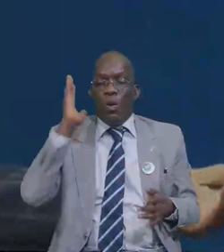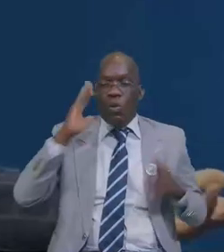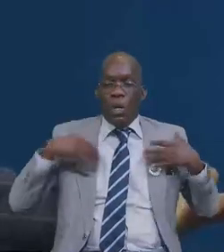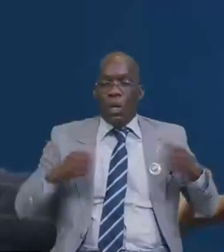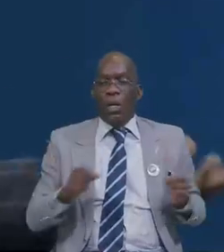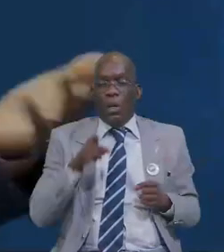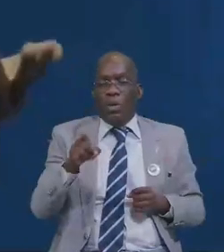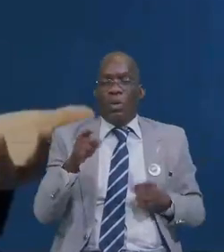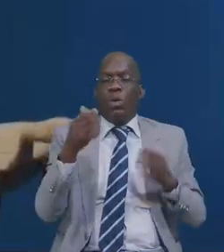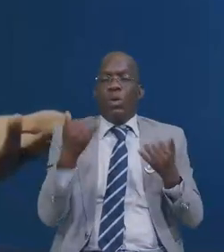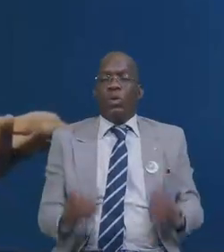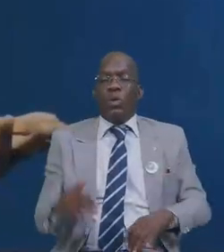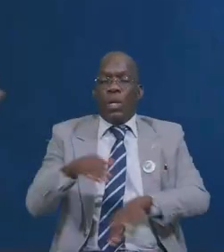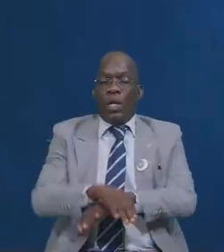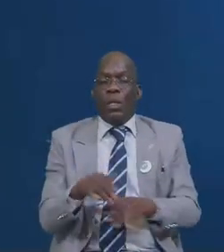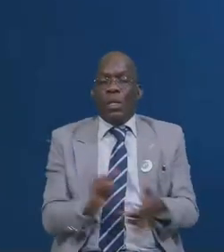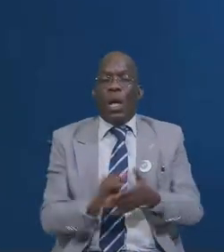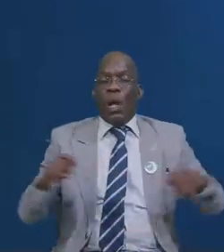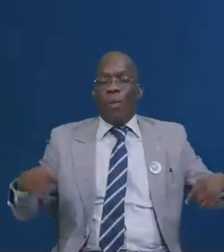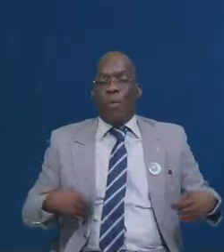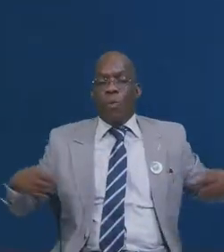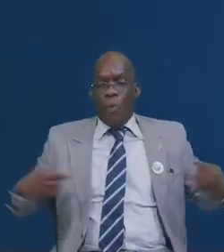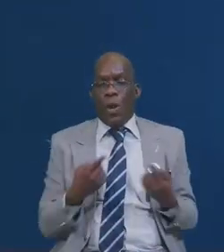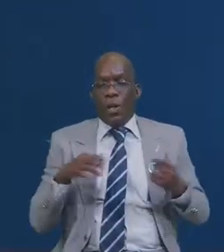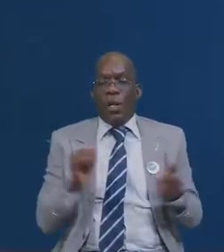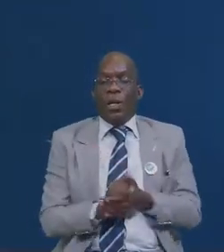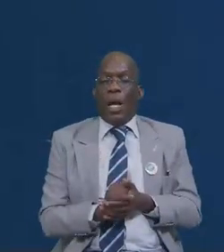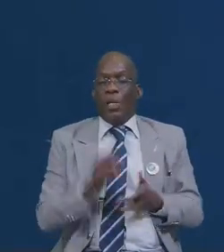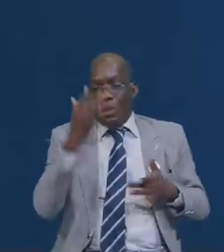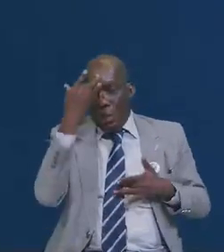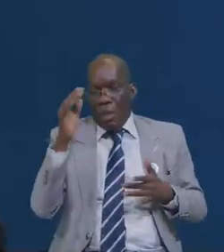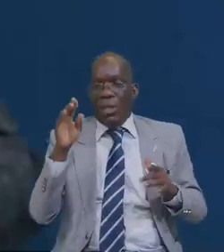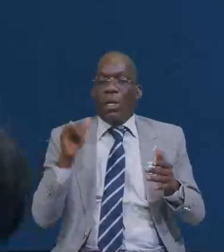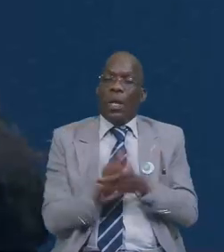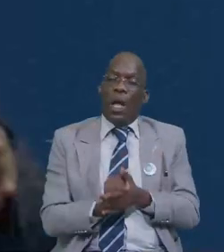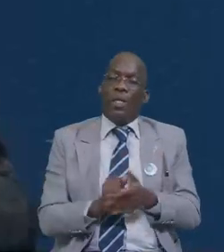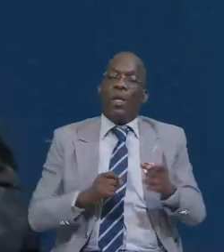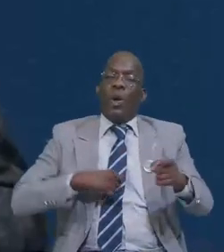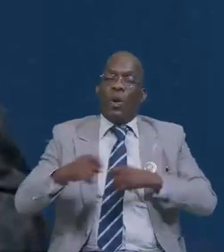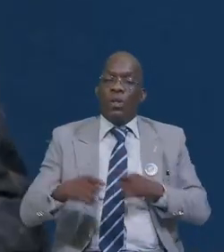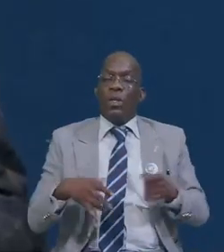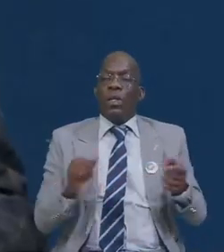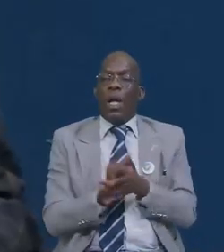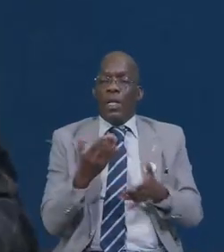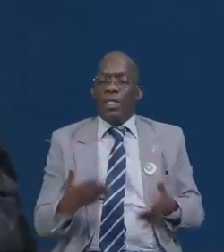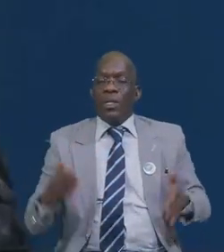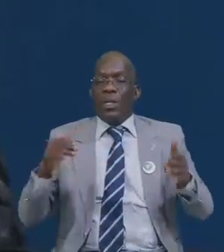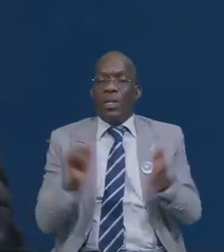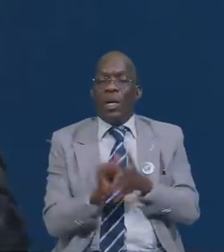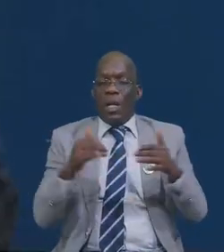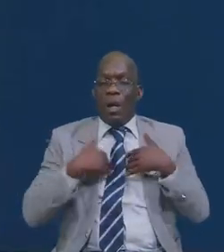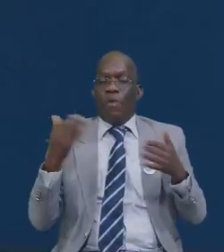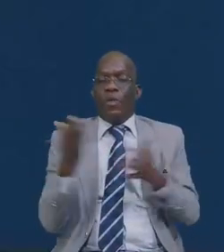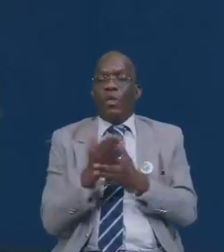ce soir. Et cette blessure, et cette infirmité, et cette plaie, et cette chose qui